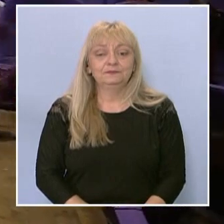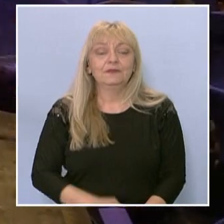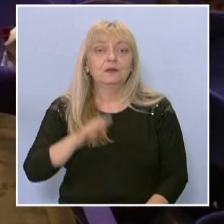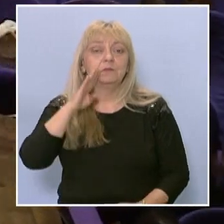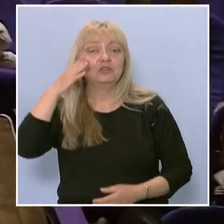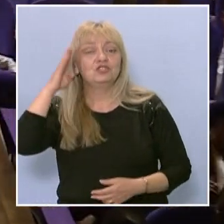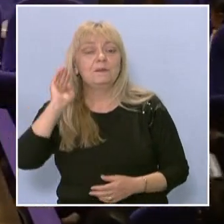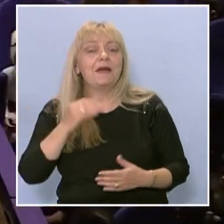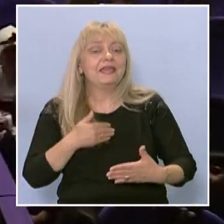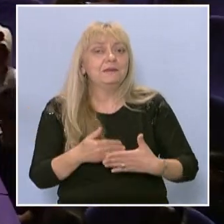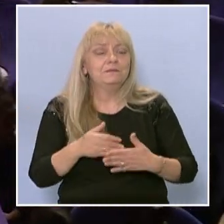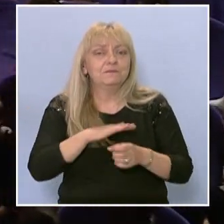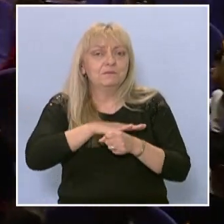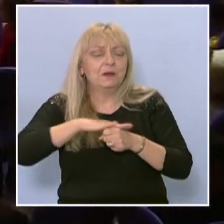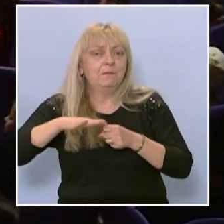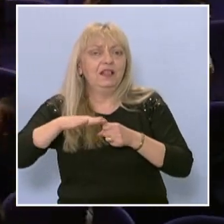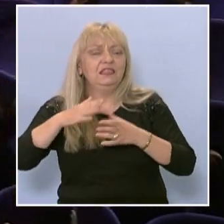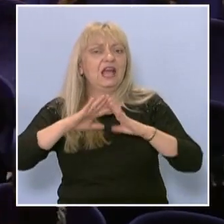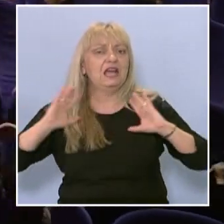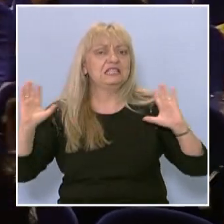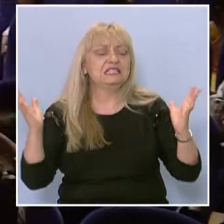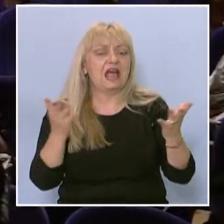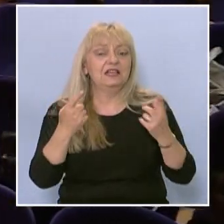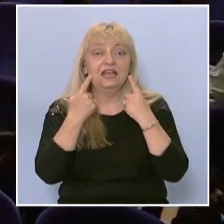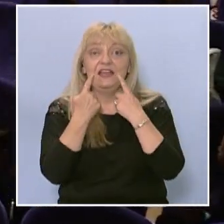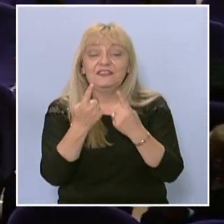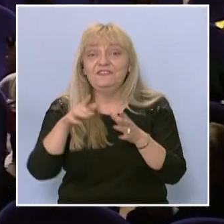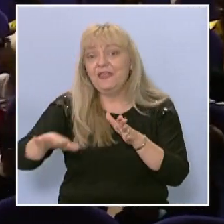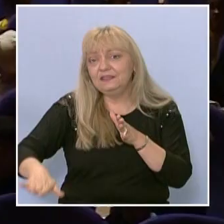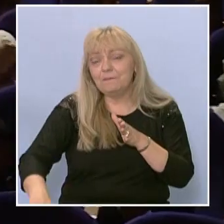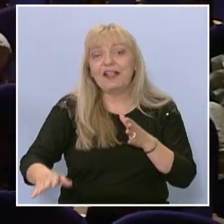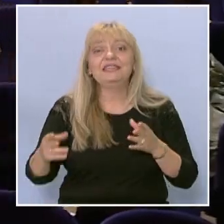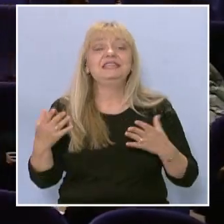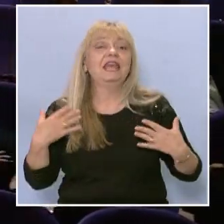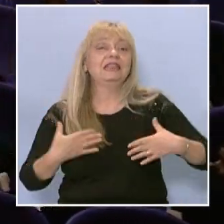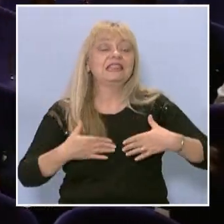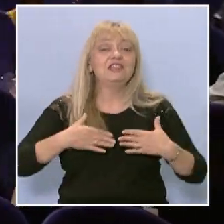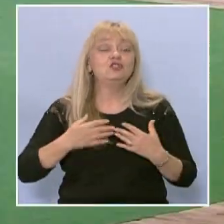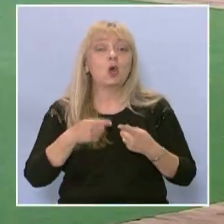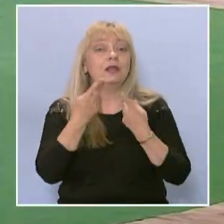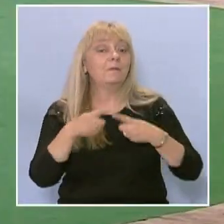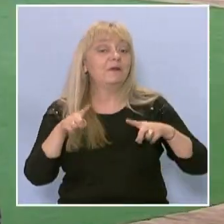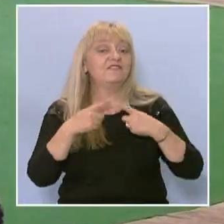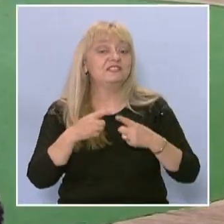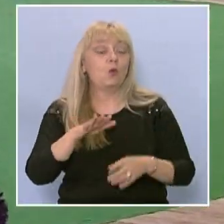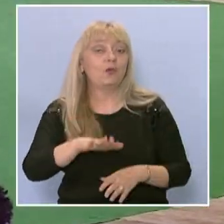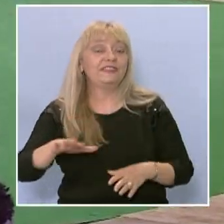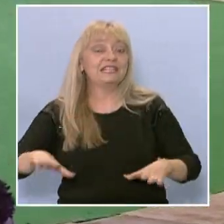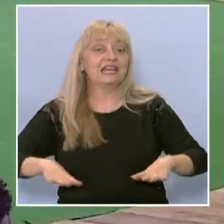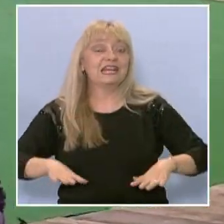Родители и близки препълниха залата, за да видят малките танцори и певци от детска градина Христо Ботев.